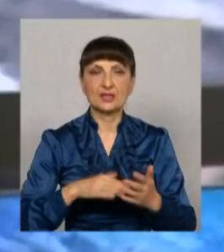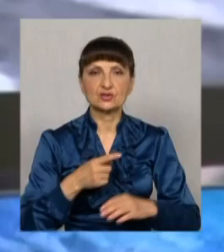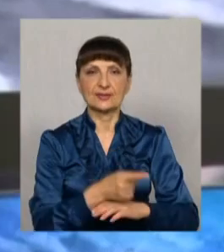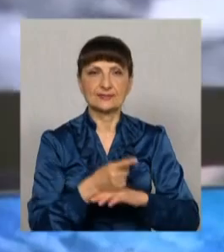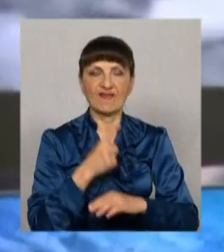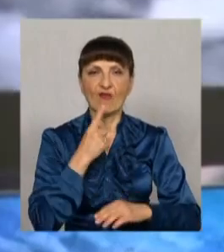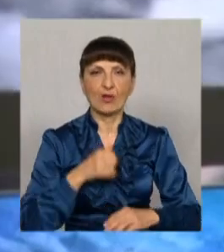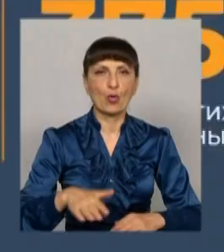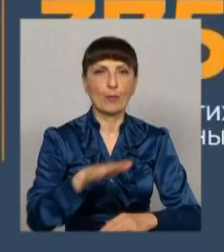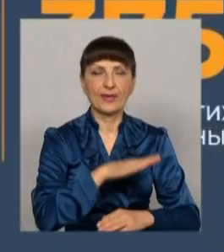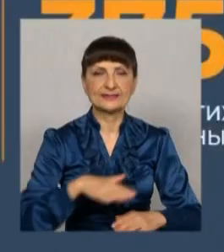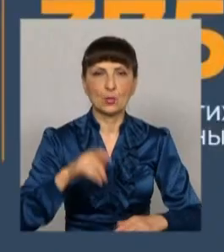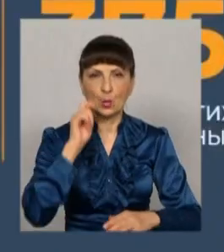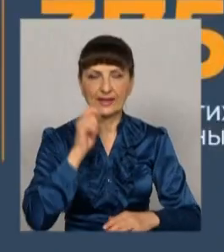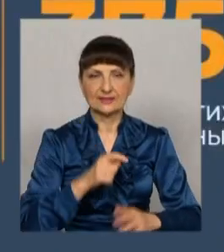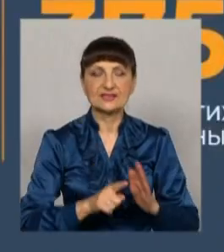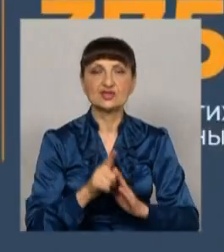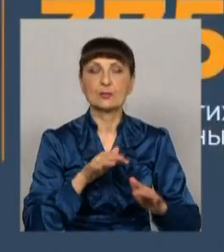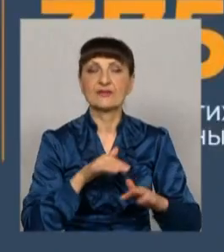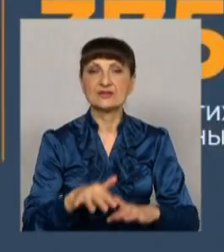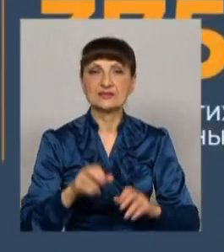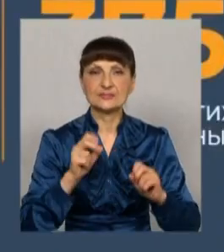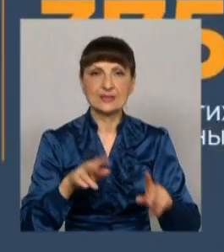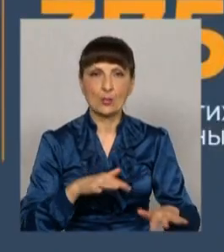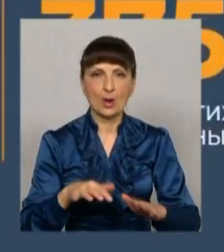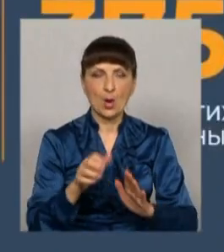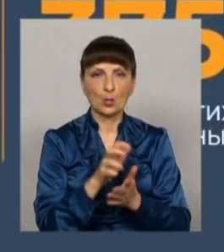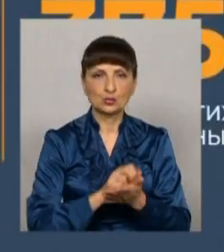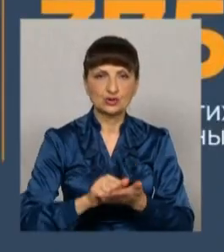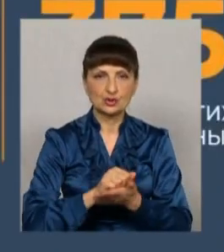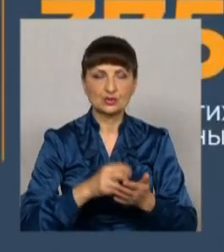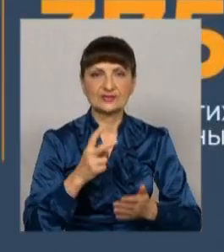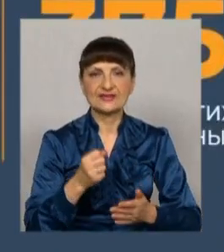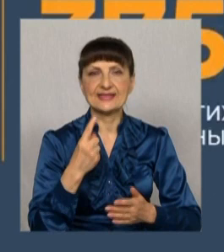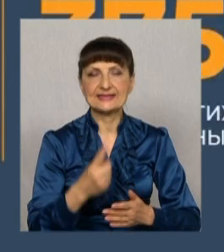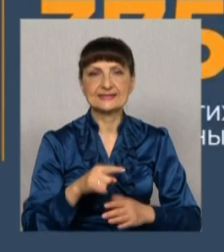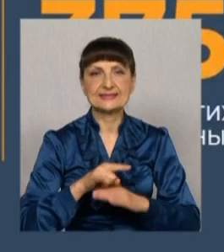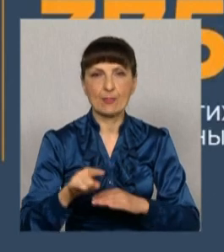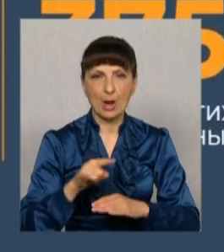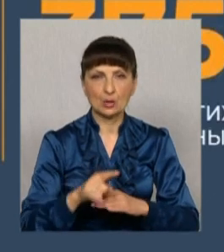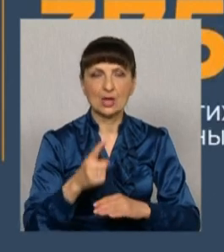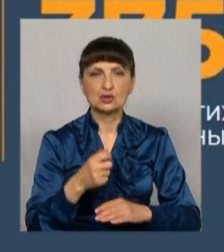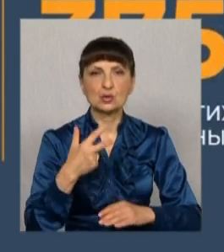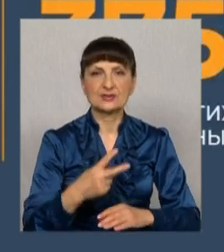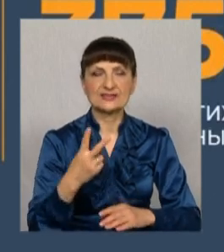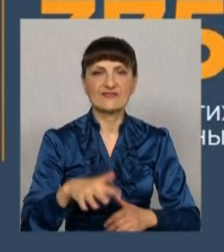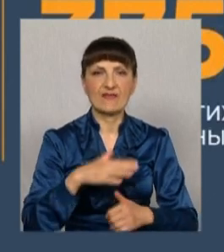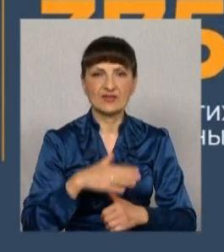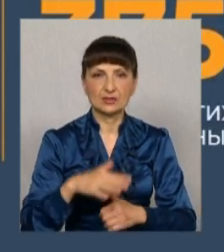военным объектам на территории Украины. Всего с начала проведения специальной военной операции уничтожены 211 самолетов, 132